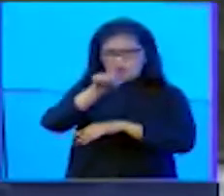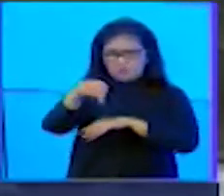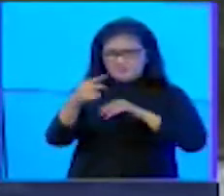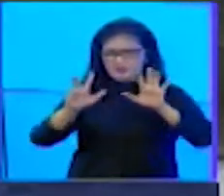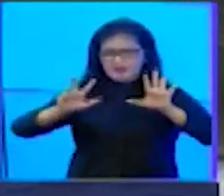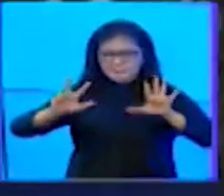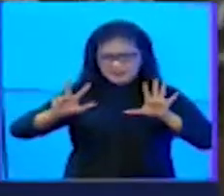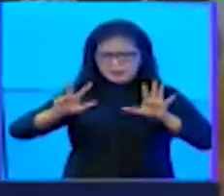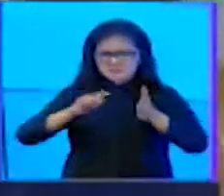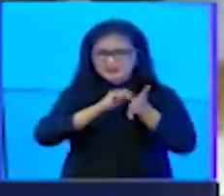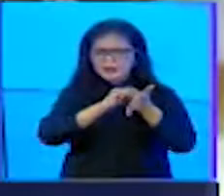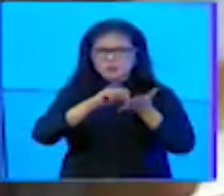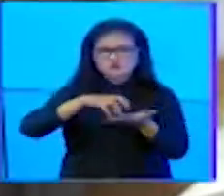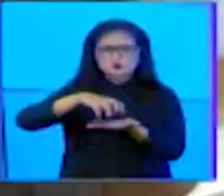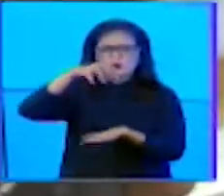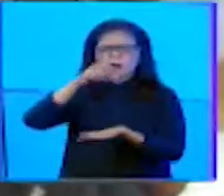merah gitu ya.